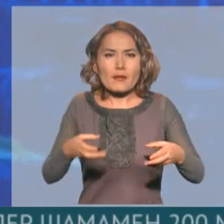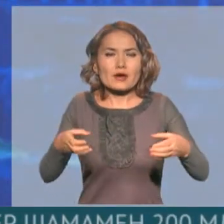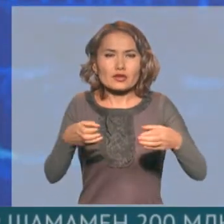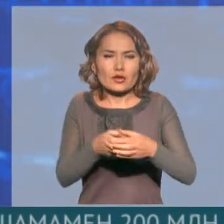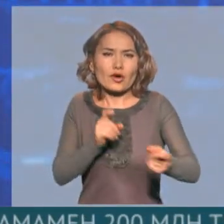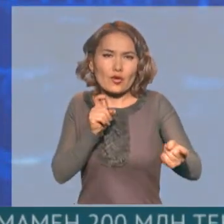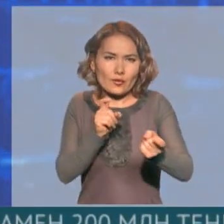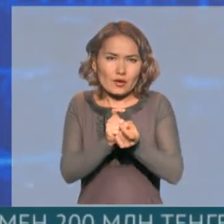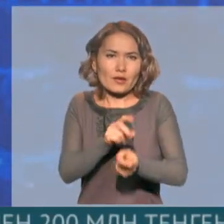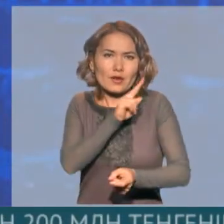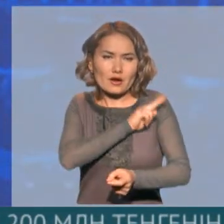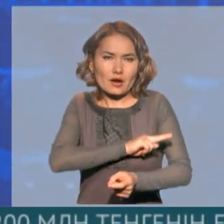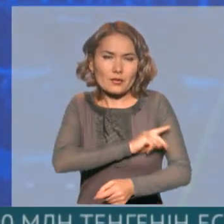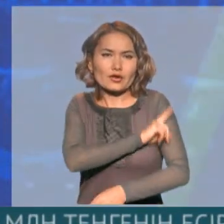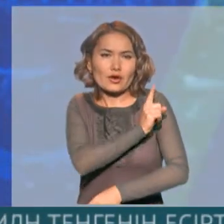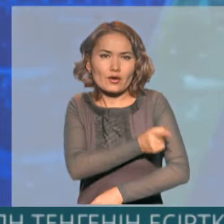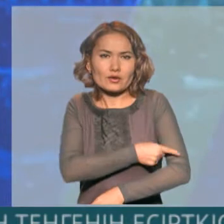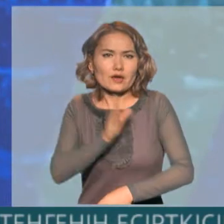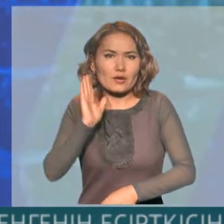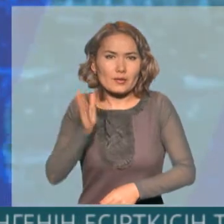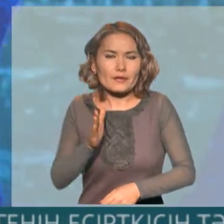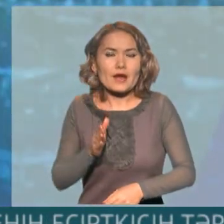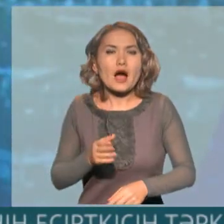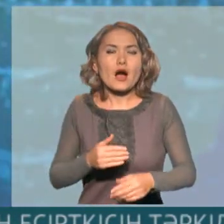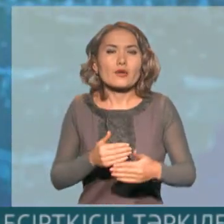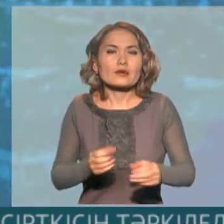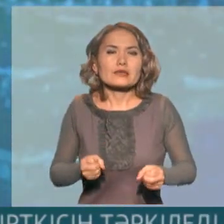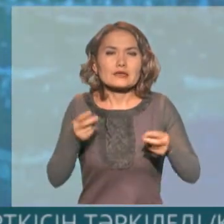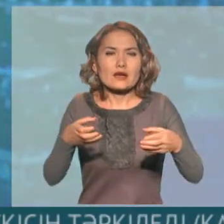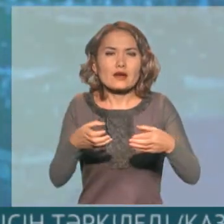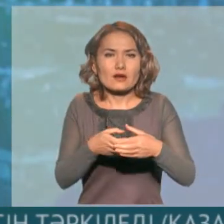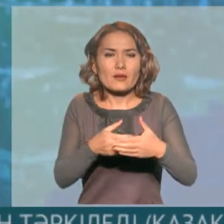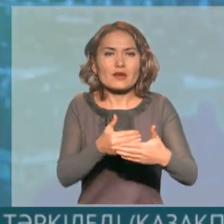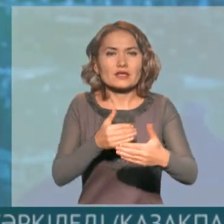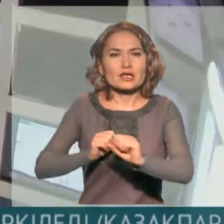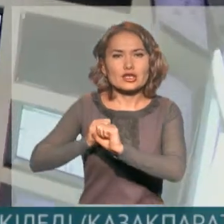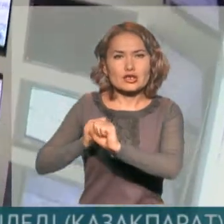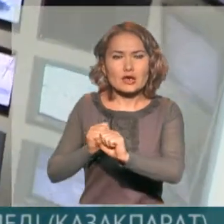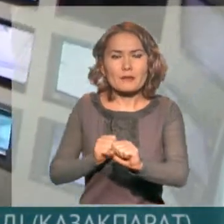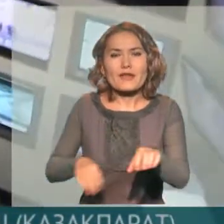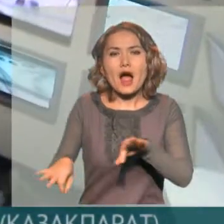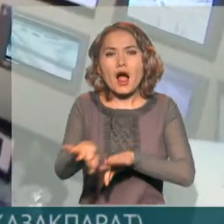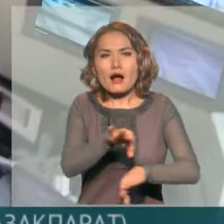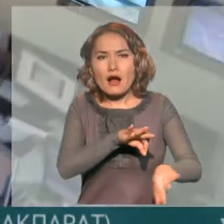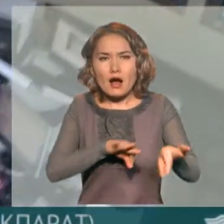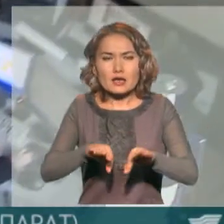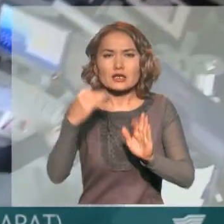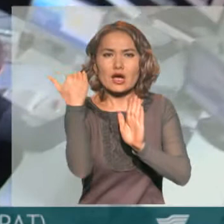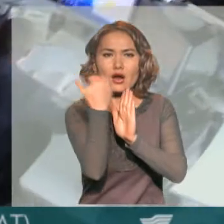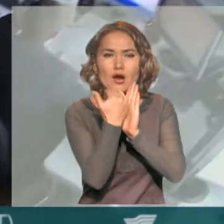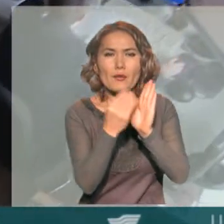үшін құқық қорғау органдары қалалық әкімдікпен бірлесіп, қылмыстық ахуалдың картасын жасап жатыр. Онлайн жүйеде іске қосылатын